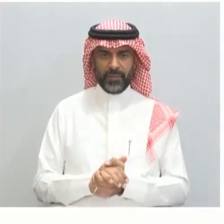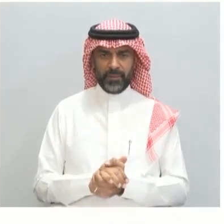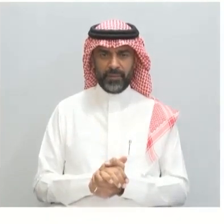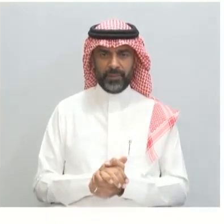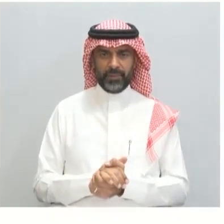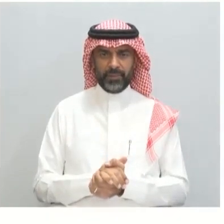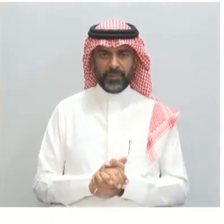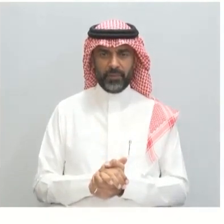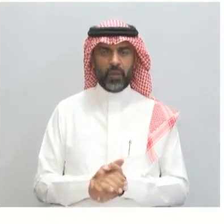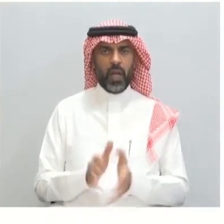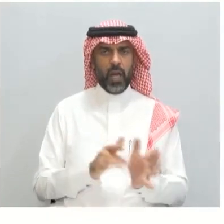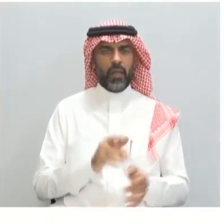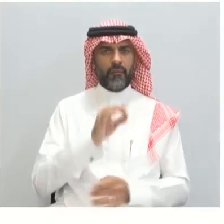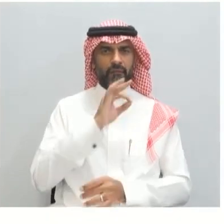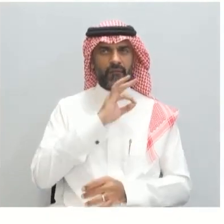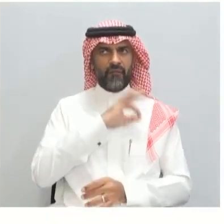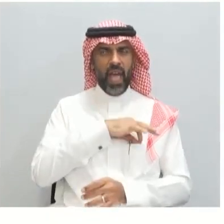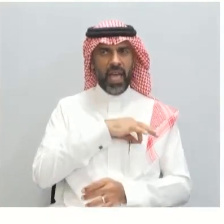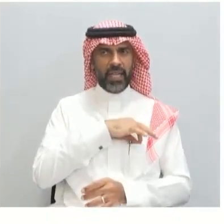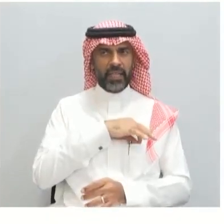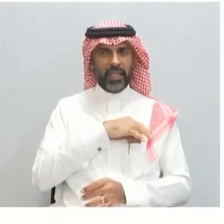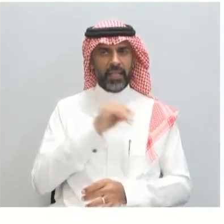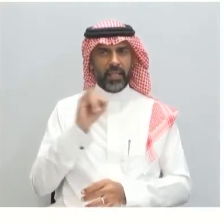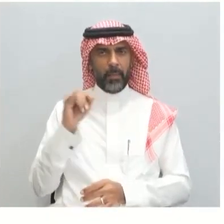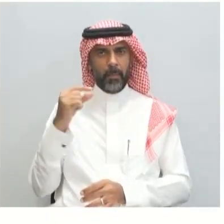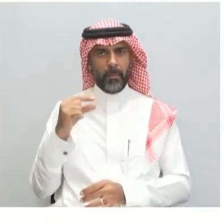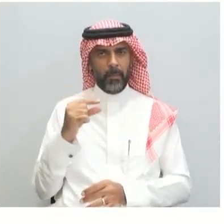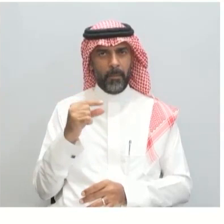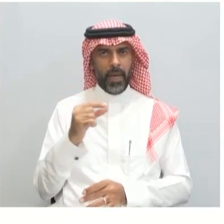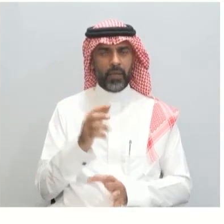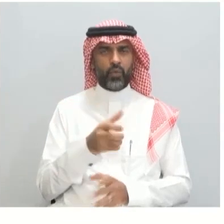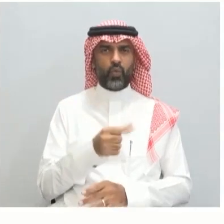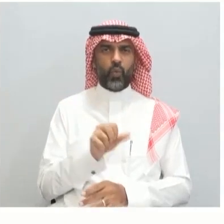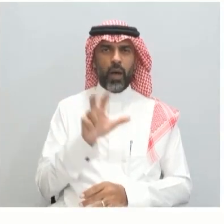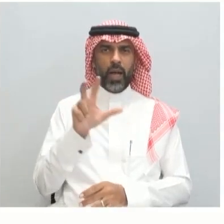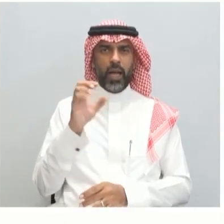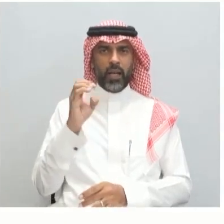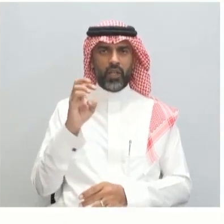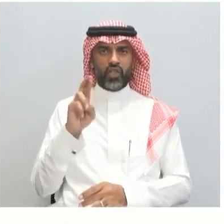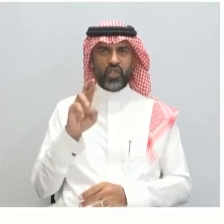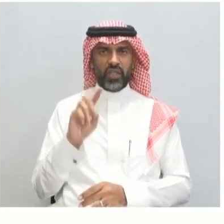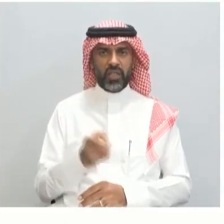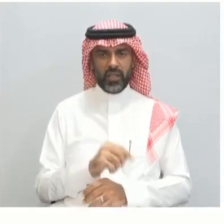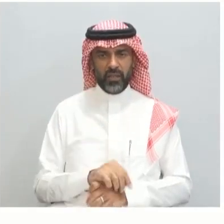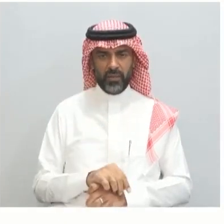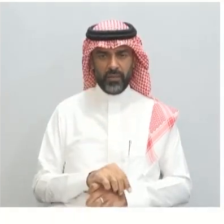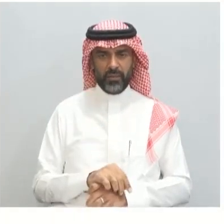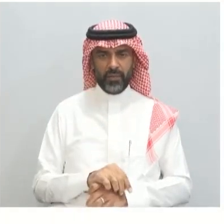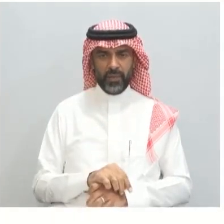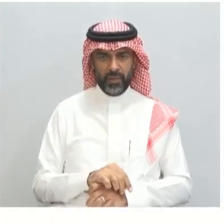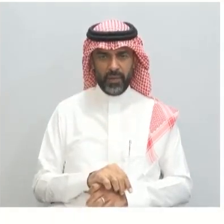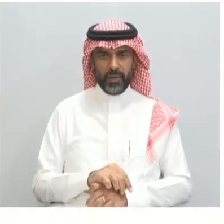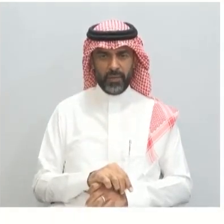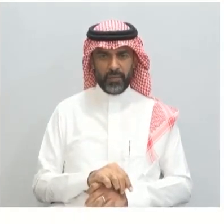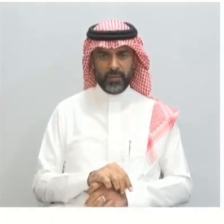الحركه وايضا تعرفت انا وانتم على فوائد هذه الظاهره ظاهره المد والجزر وما ينتج